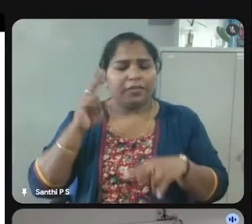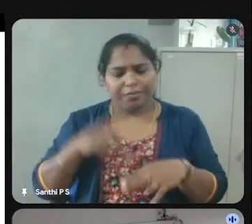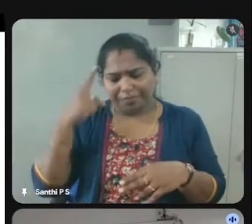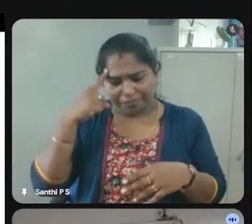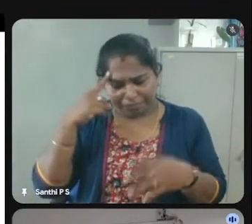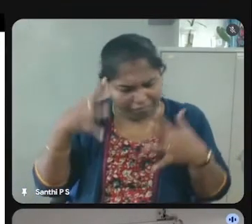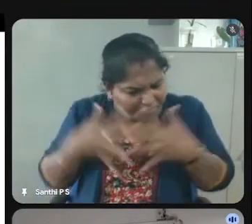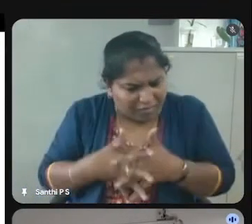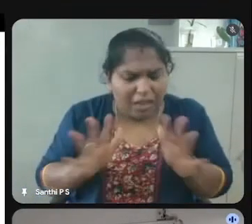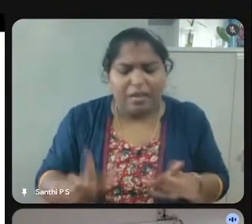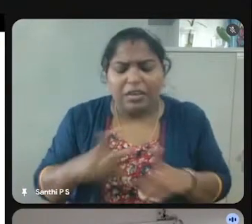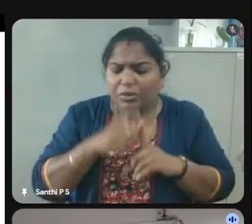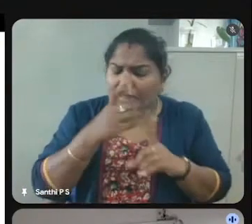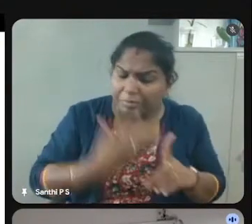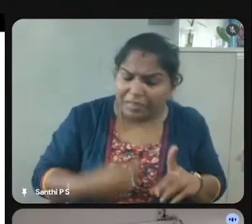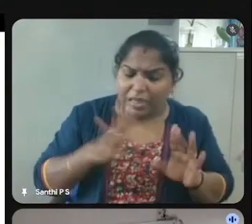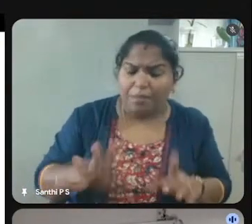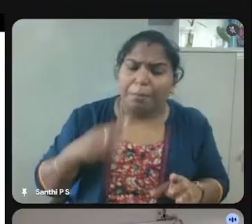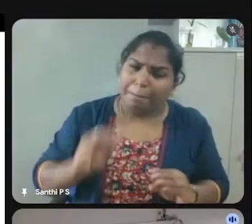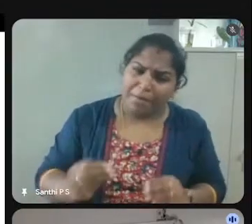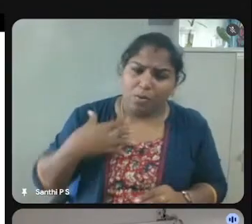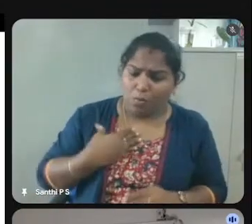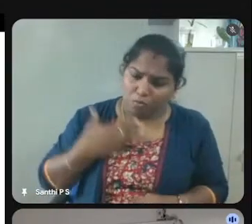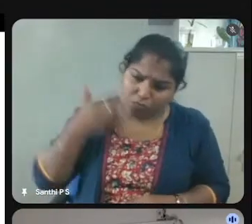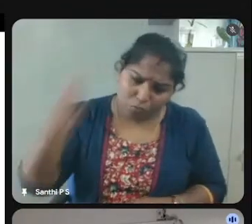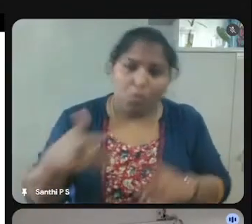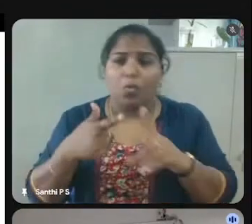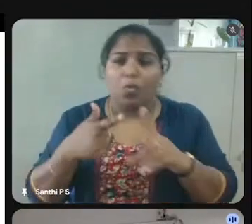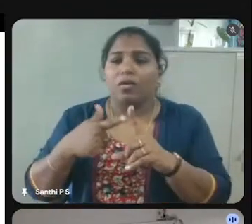ബുദ്ധിമുട്ടുണ്ട് എന്നുണ്ടെങ്കിൽ ആസ് എ പേരന്റ് നിങ്ങൾക്ക് ഒരു തെറപ്പിസ്റ്റിന്റെ അടുത്ത് പോകാം. അവരുടെ